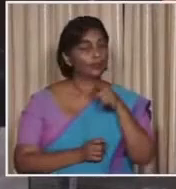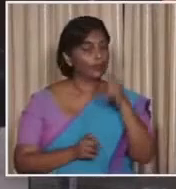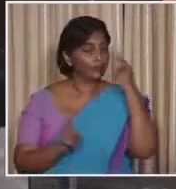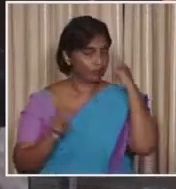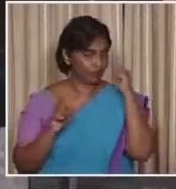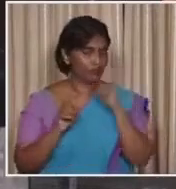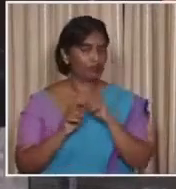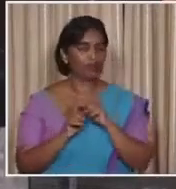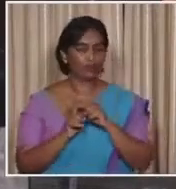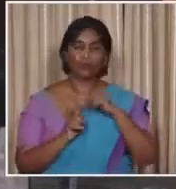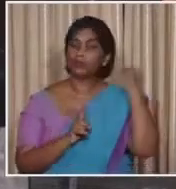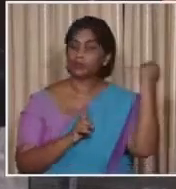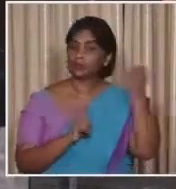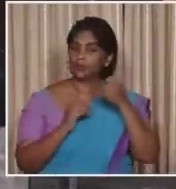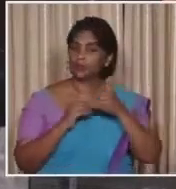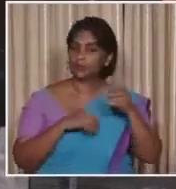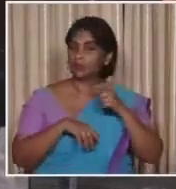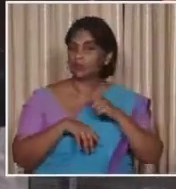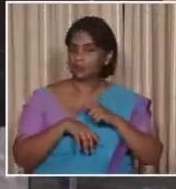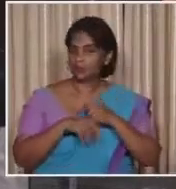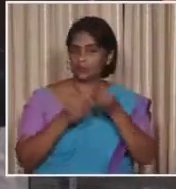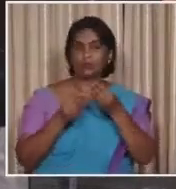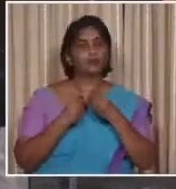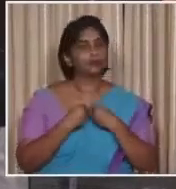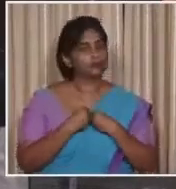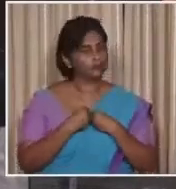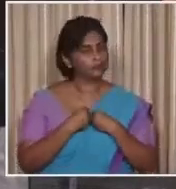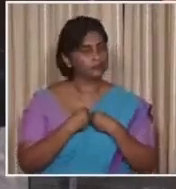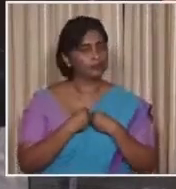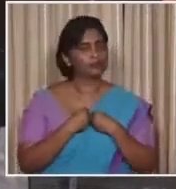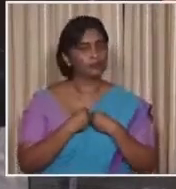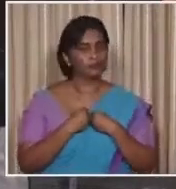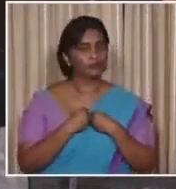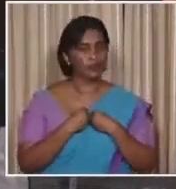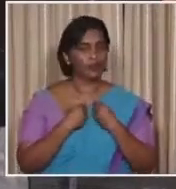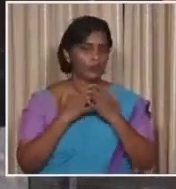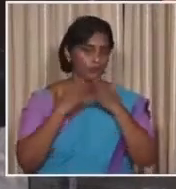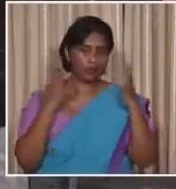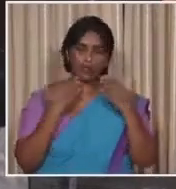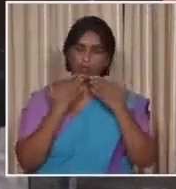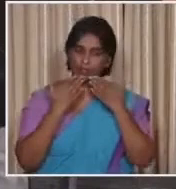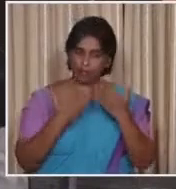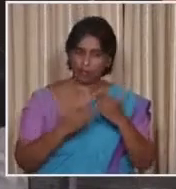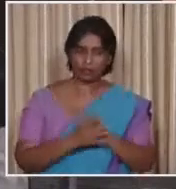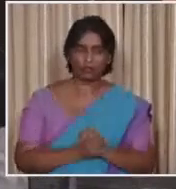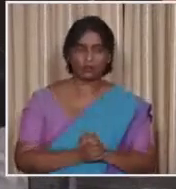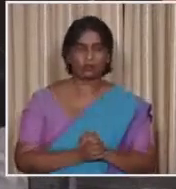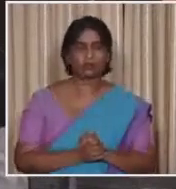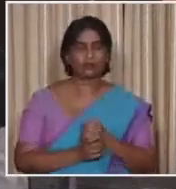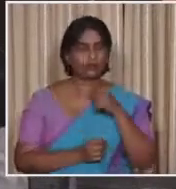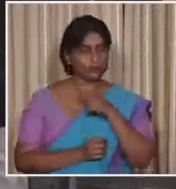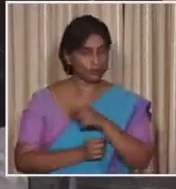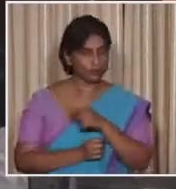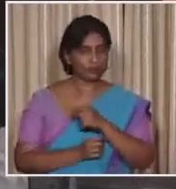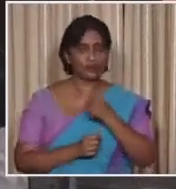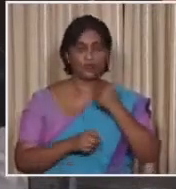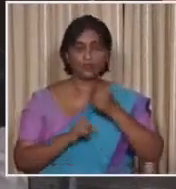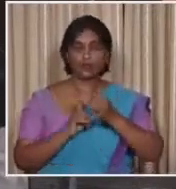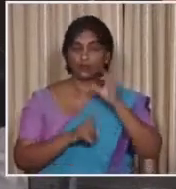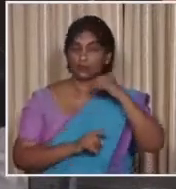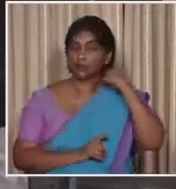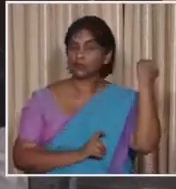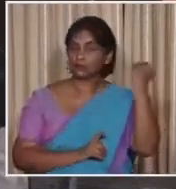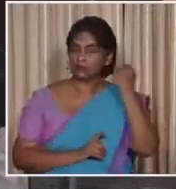ทริวิกันเรียนปุ๊บทุกมุตมาเหยานาธิบดีนายกราชเนี่ยผู้ได้เล่อดีตการ